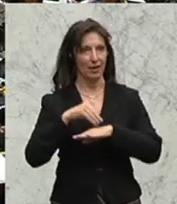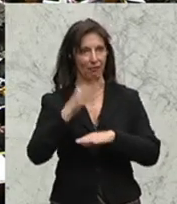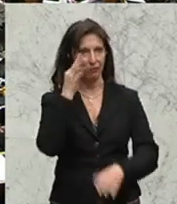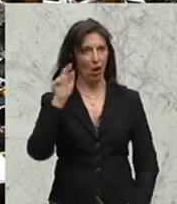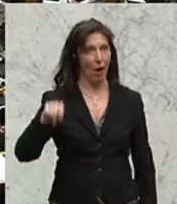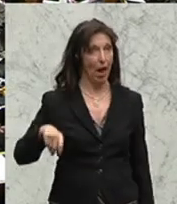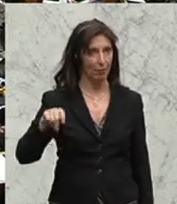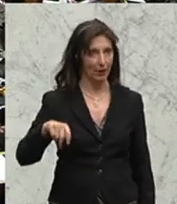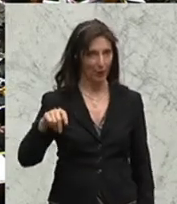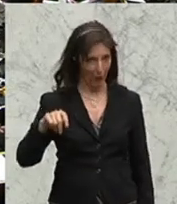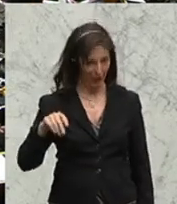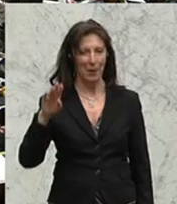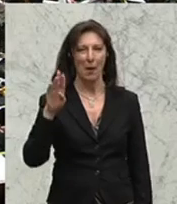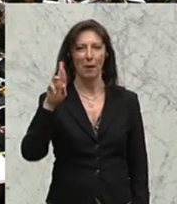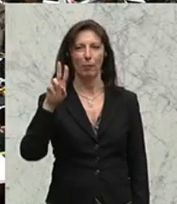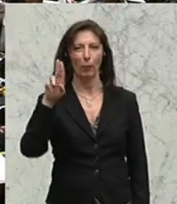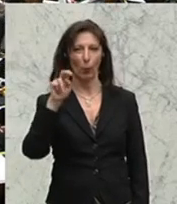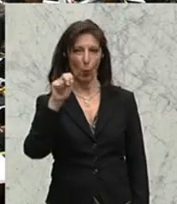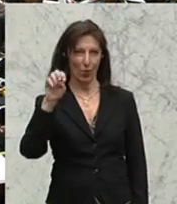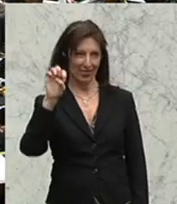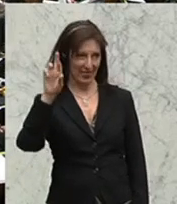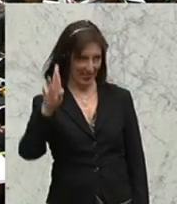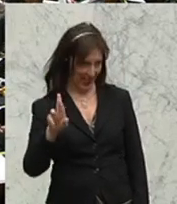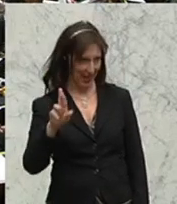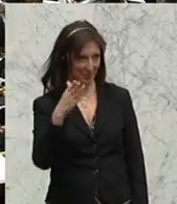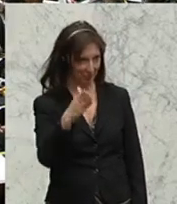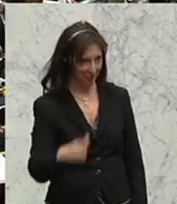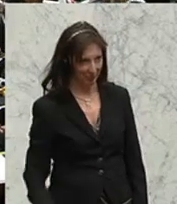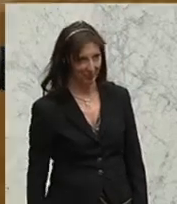Brunner. Abgeordnete Christiane Brunner.